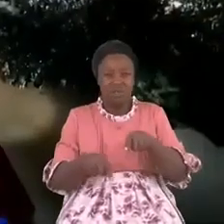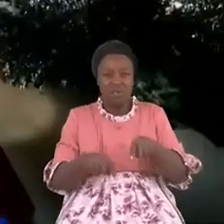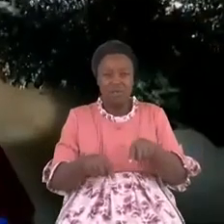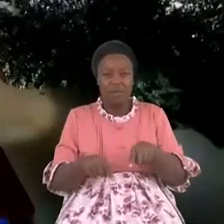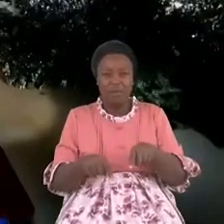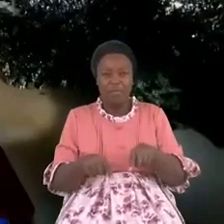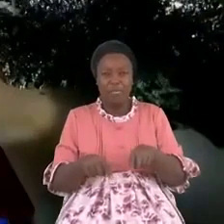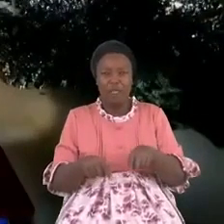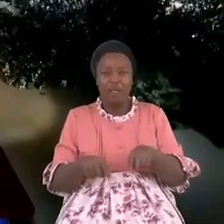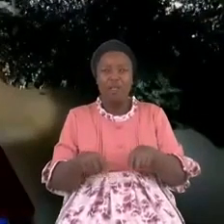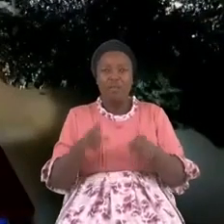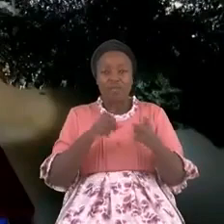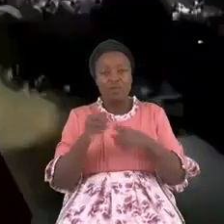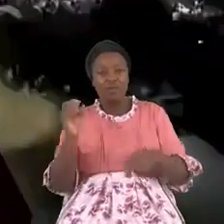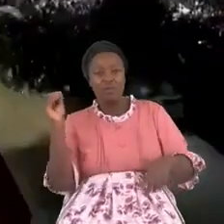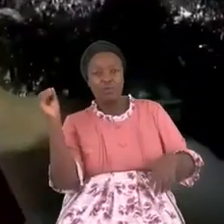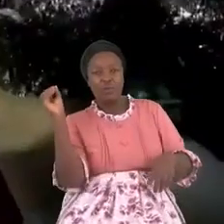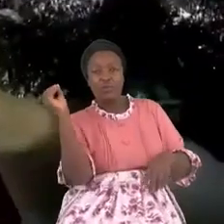tụfuo osisi ahụ niile.